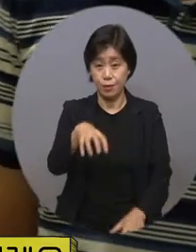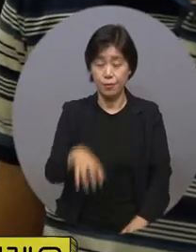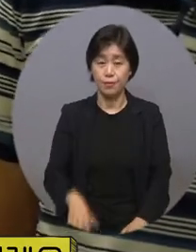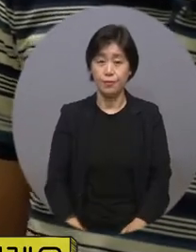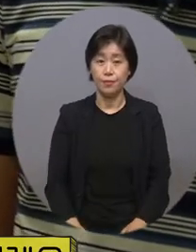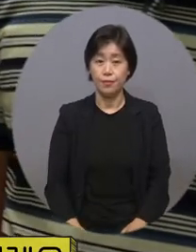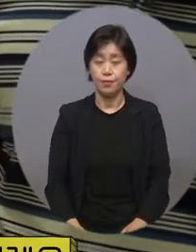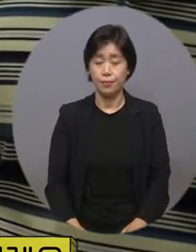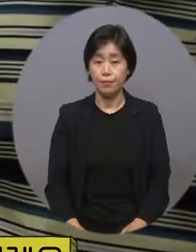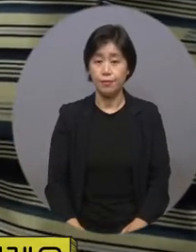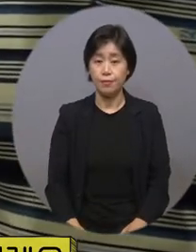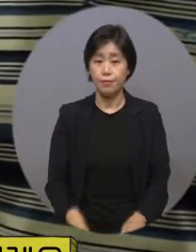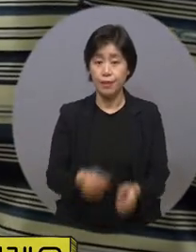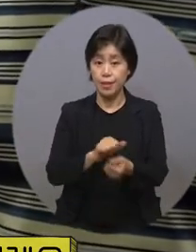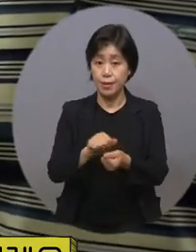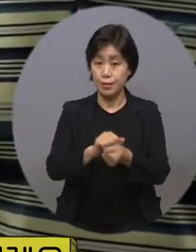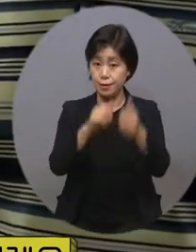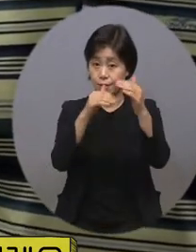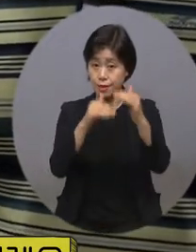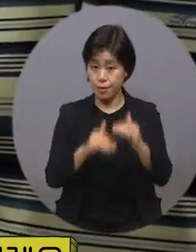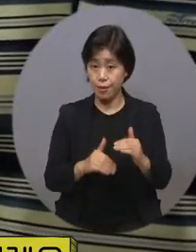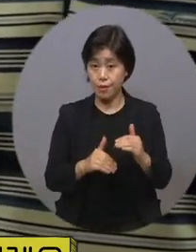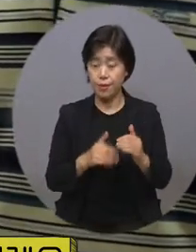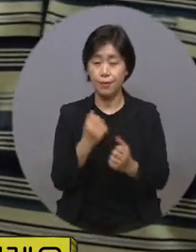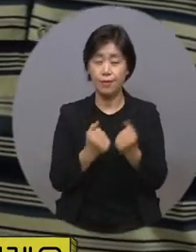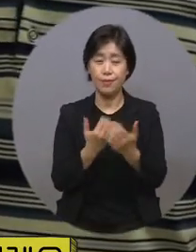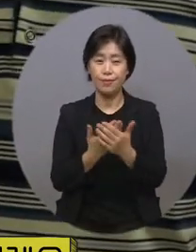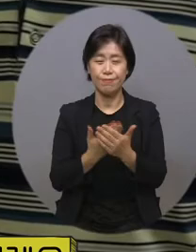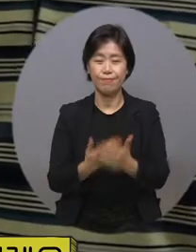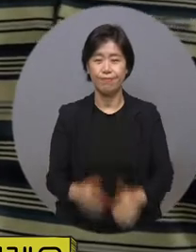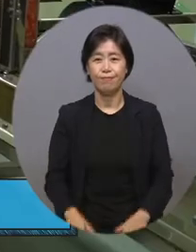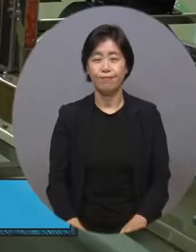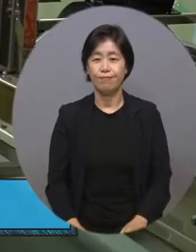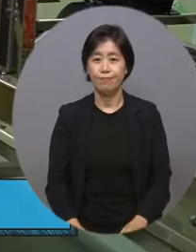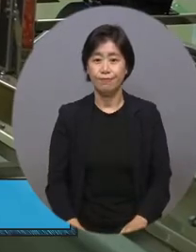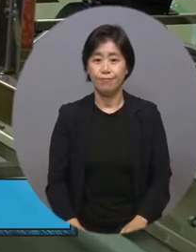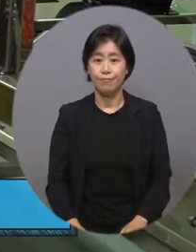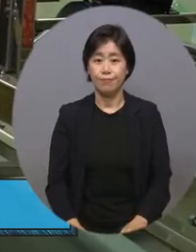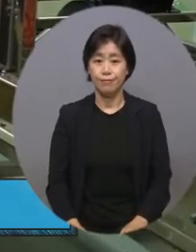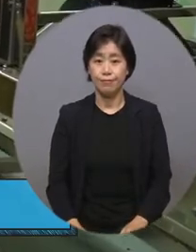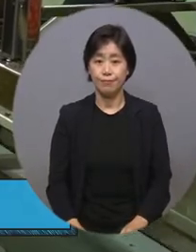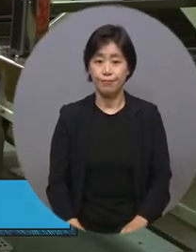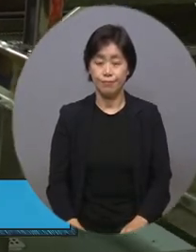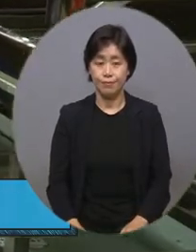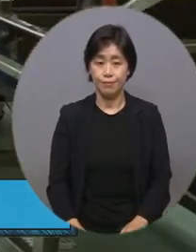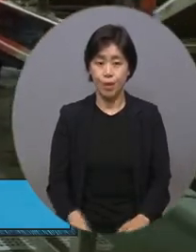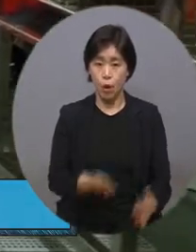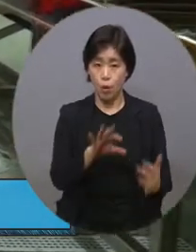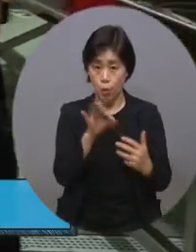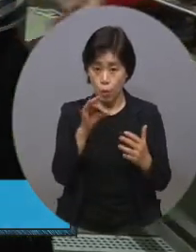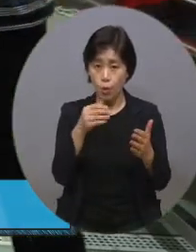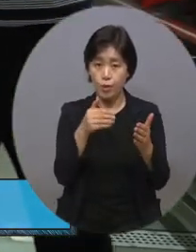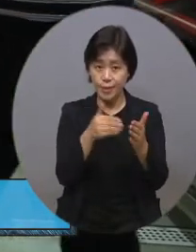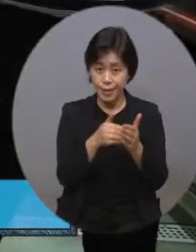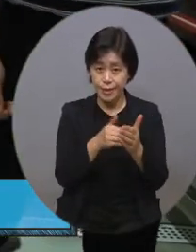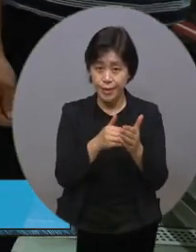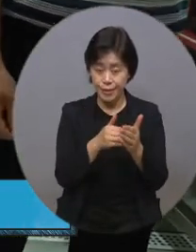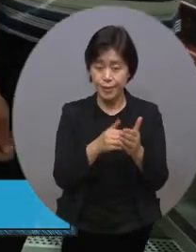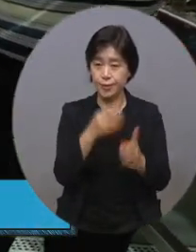예. 그 세척 과정들이 지금 어떻게 되는지 설명 좀 부탁드릴게요. 예. 여기 선별된 토마토를 이제 가지고